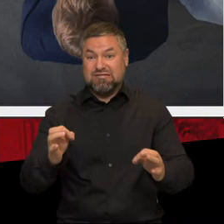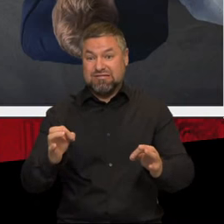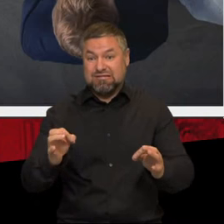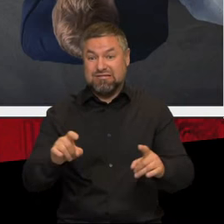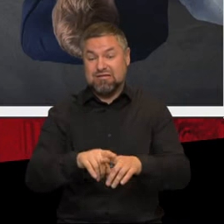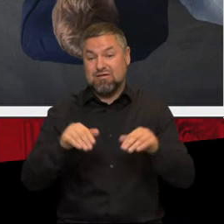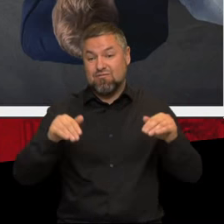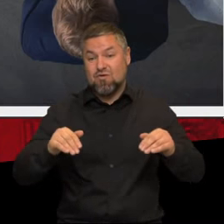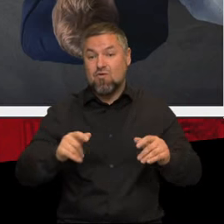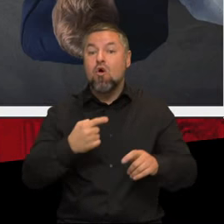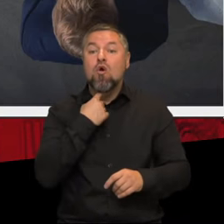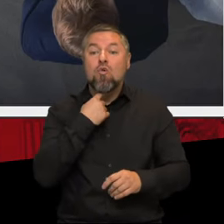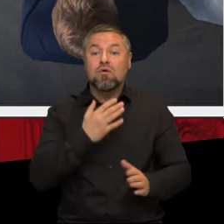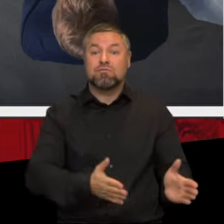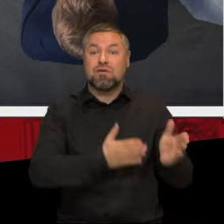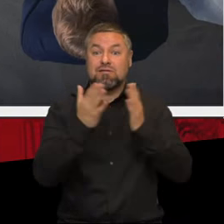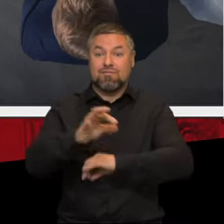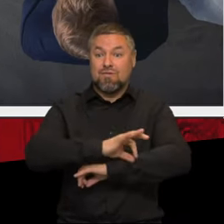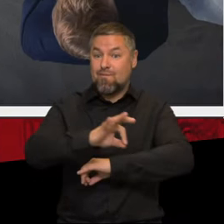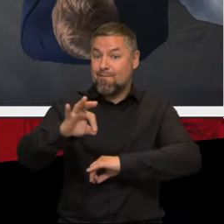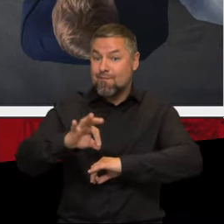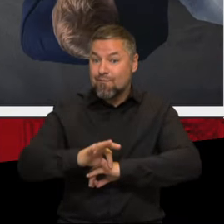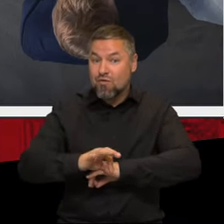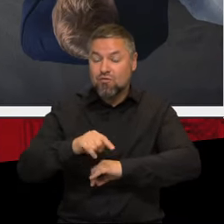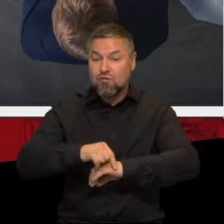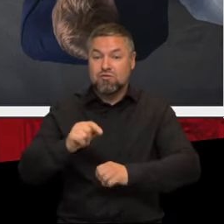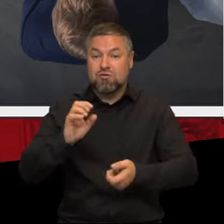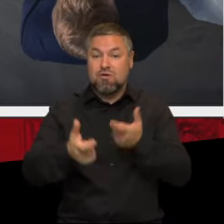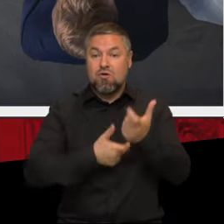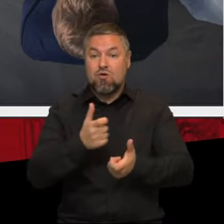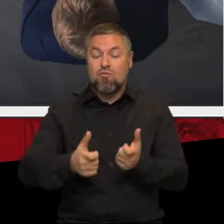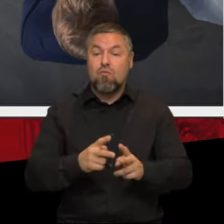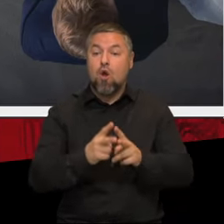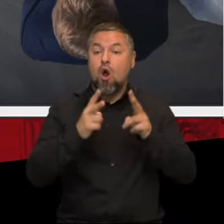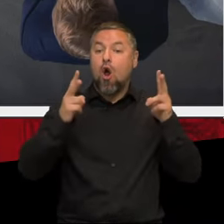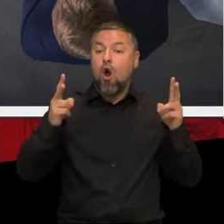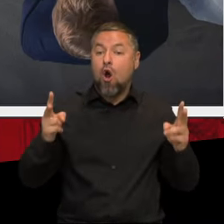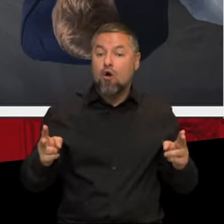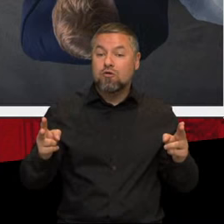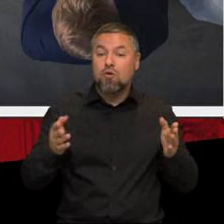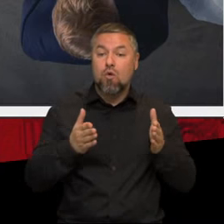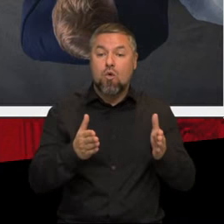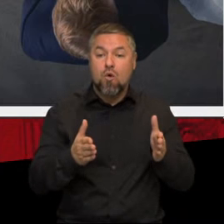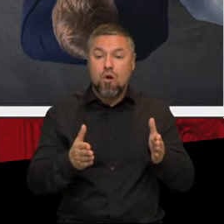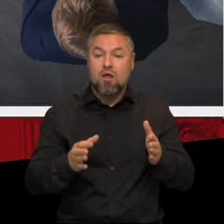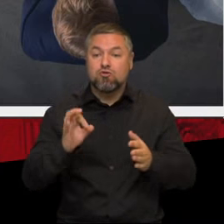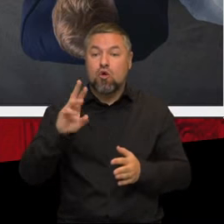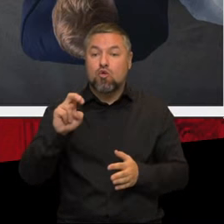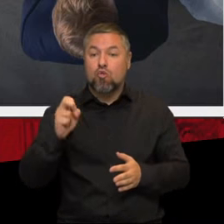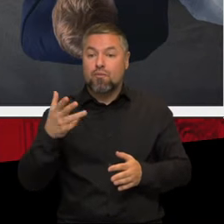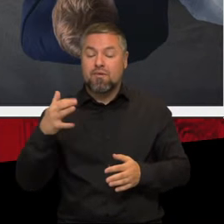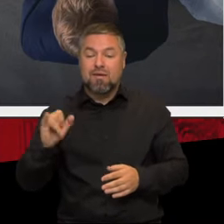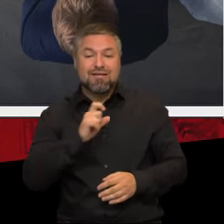się również możliwość głosowania na kolejny projekt, to jest przebudowa odcinka ulicy Księdza